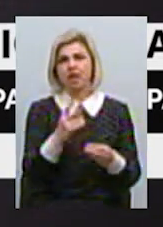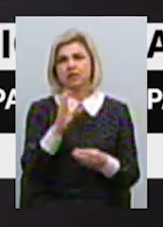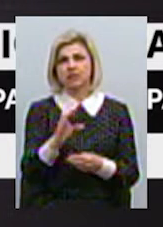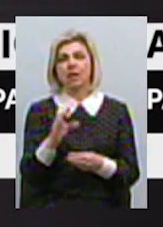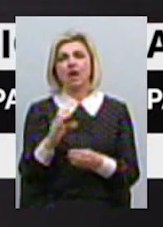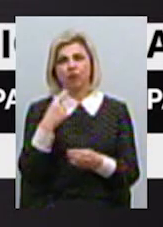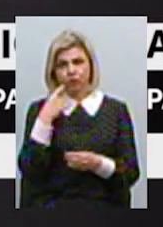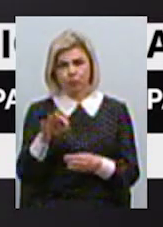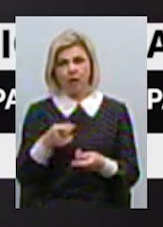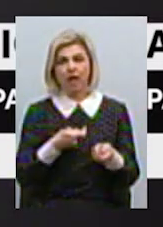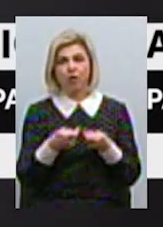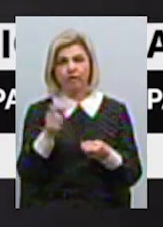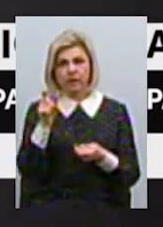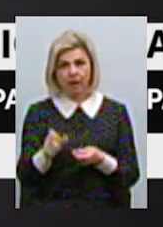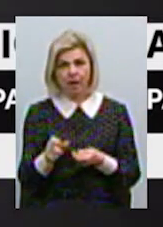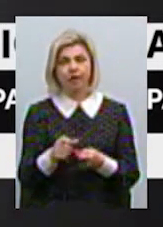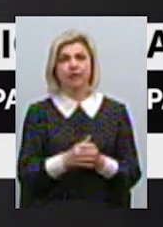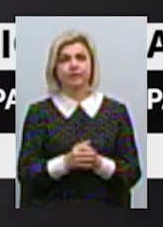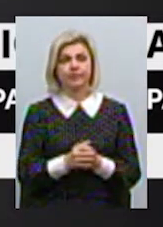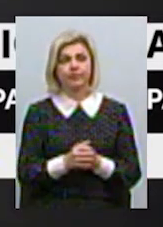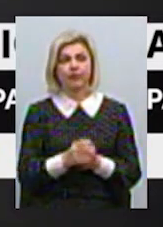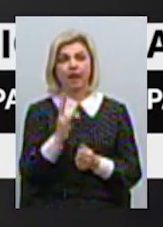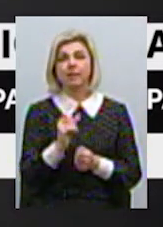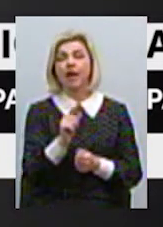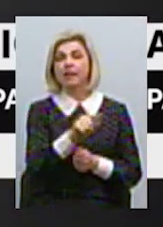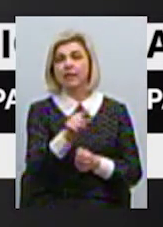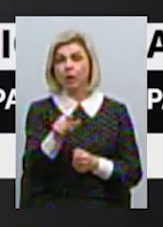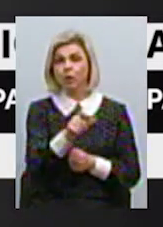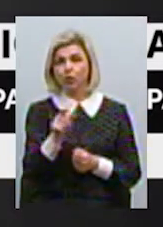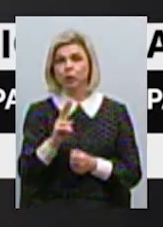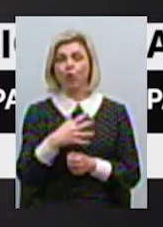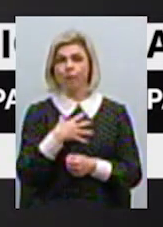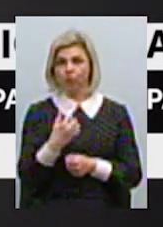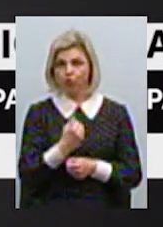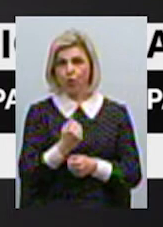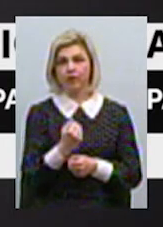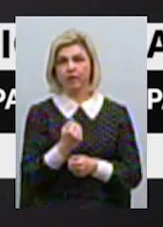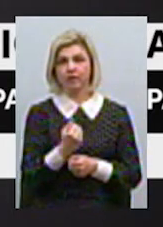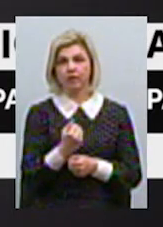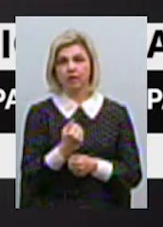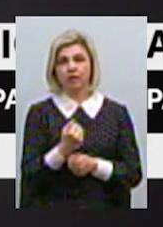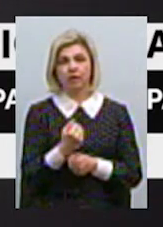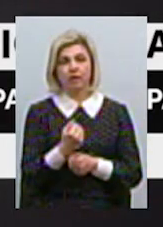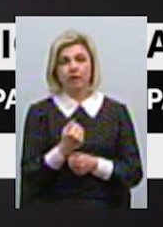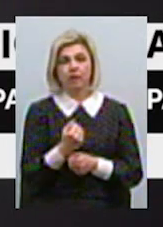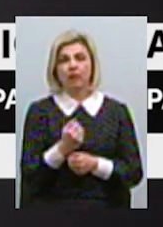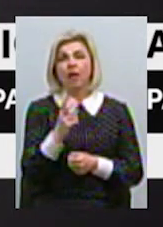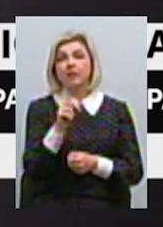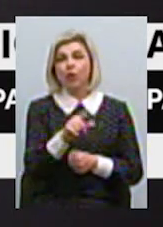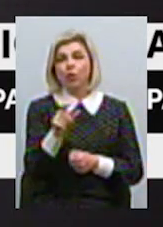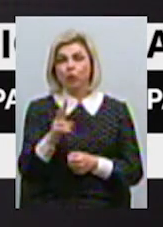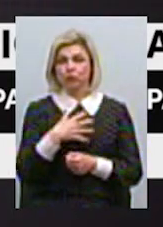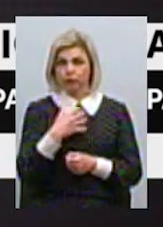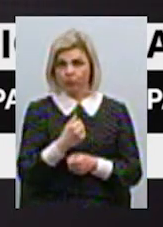недобросовісного керівника ППВ КПКРО на тих, хто мав волю встановити до тих, які мали волю встановити